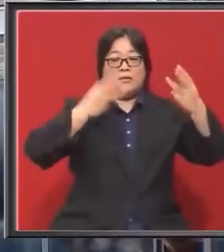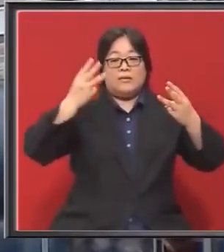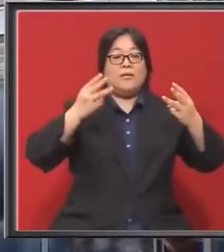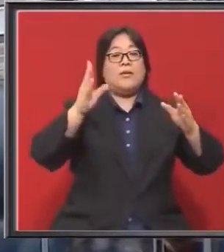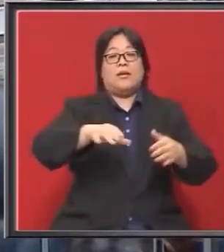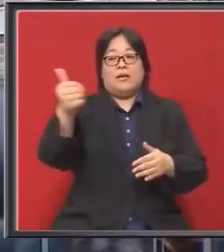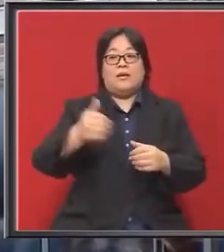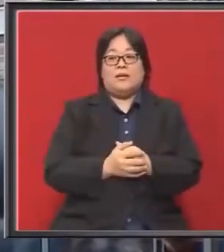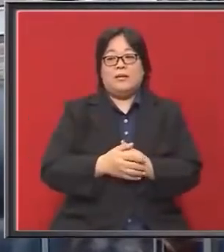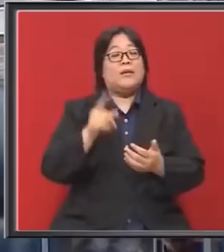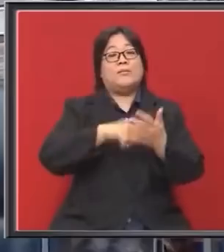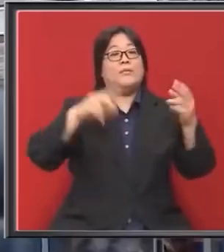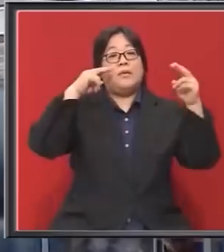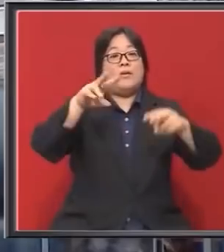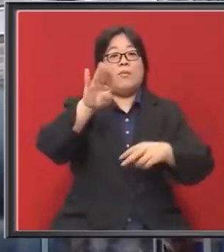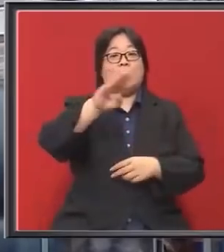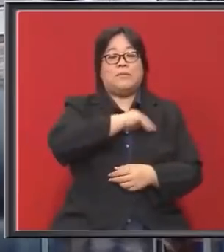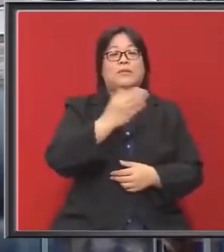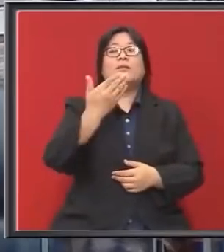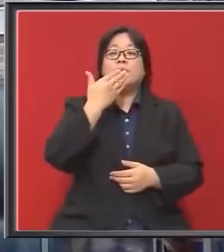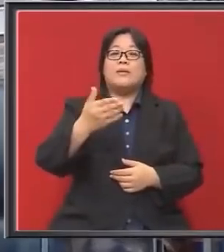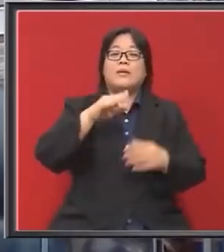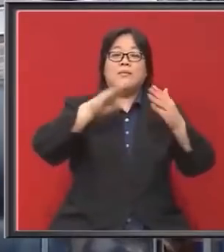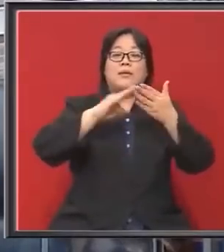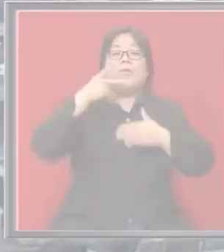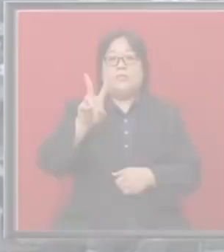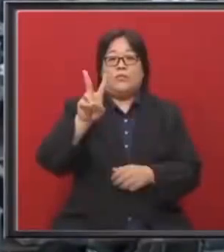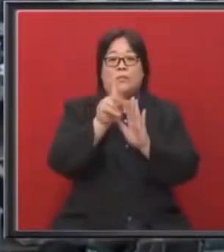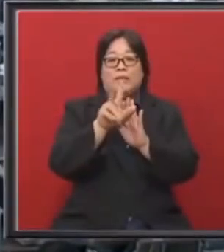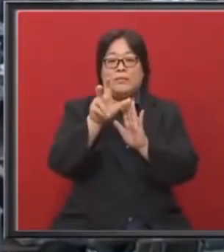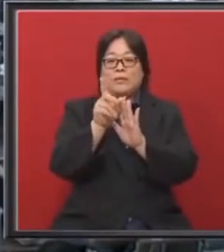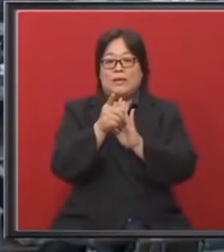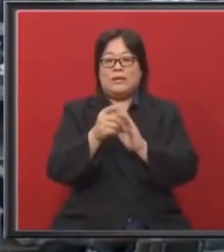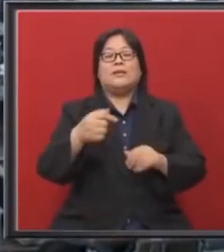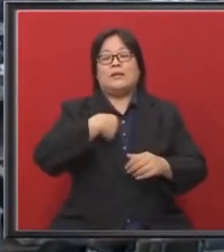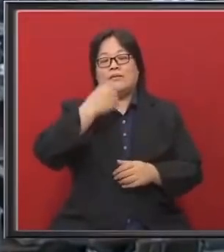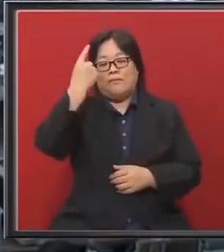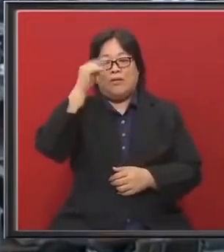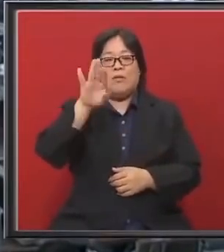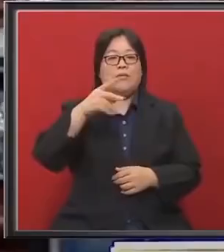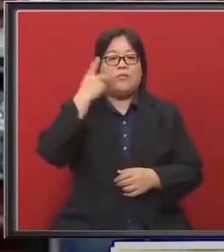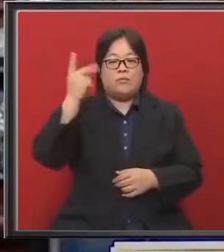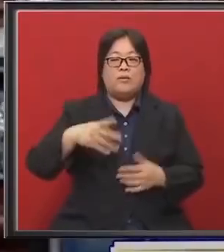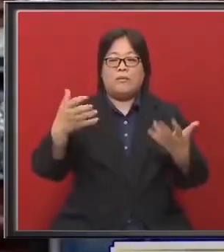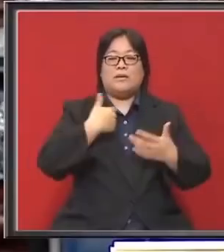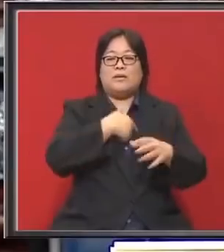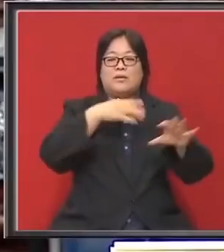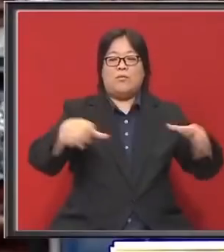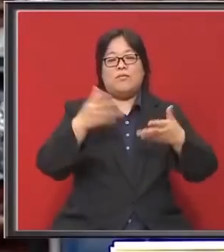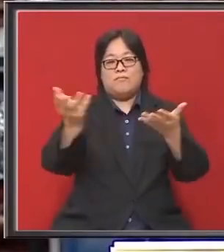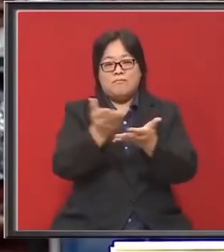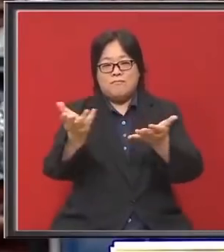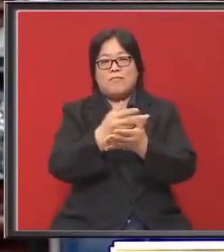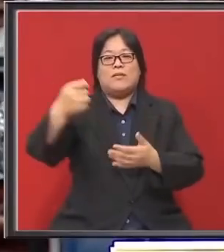kerisauan online Apakah pandangan yang mau Menteri Kesehatan rezeki sila ke-2 sayur faham Wahabi kucing mau kita buat